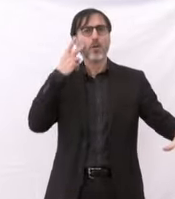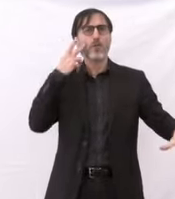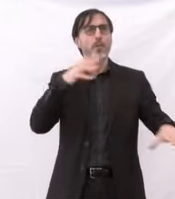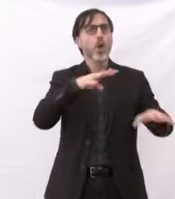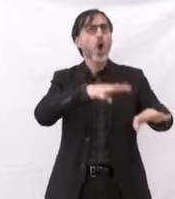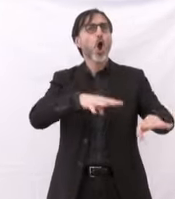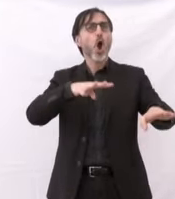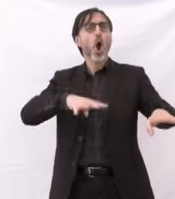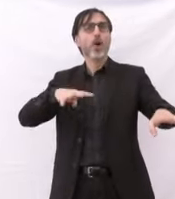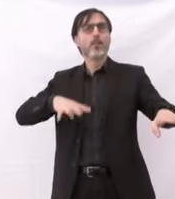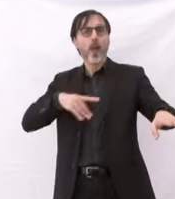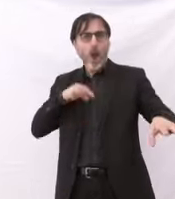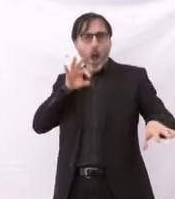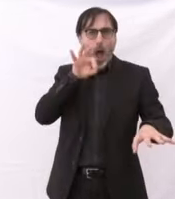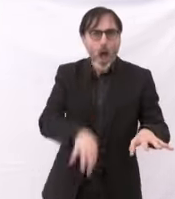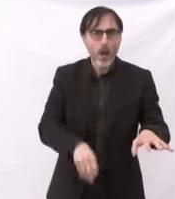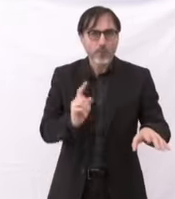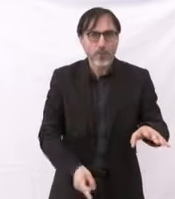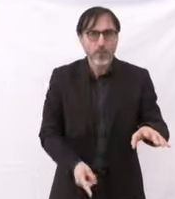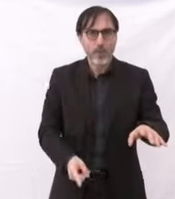che sta arrivando.